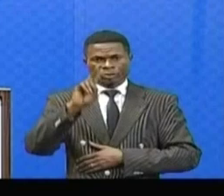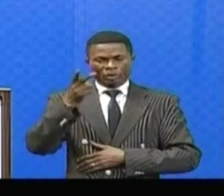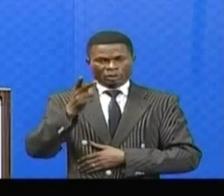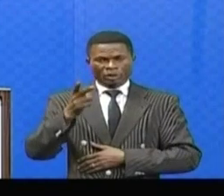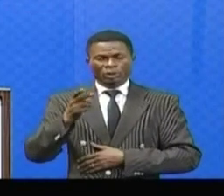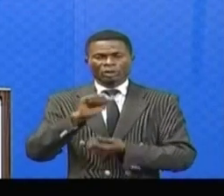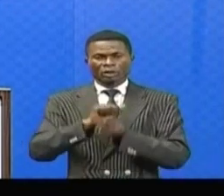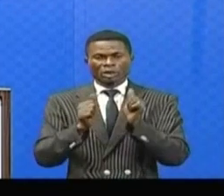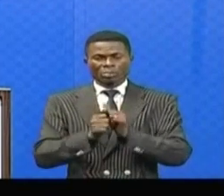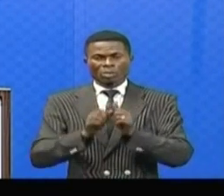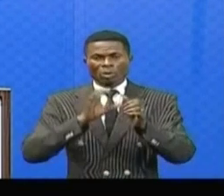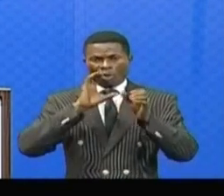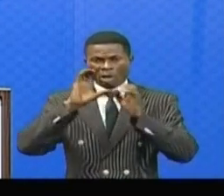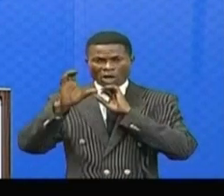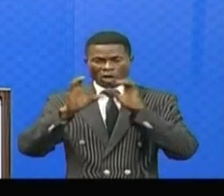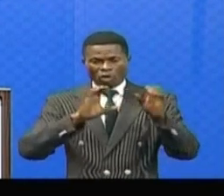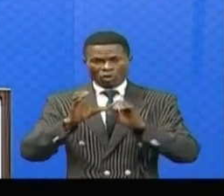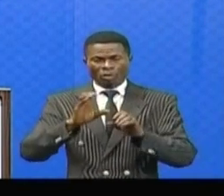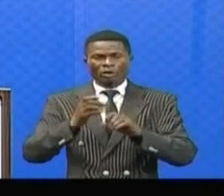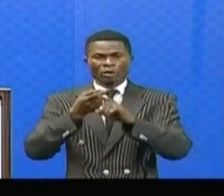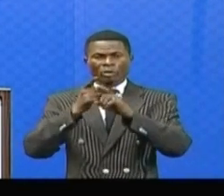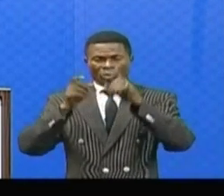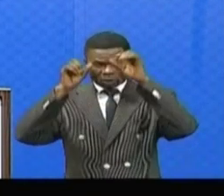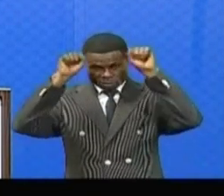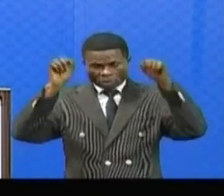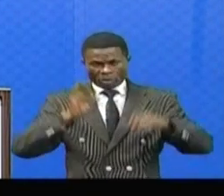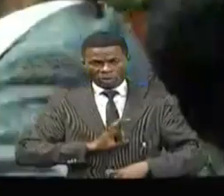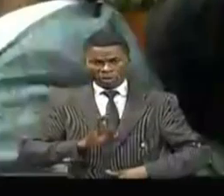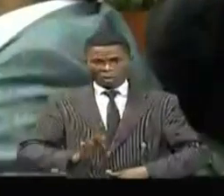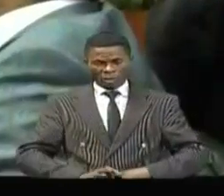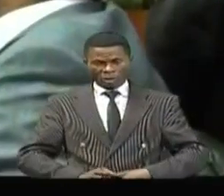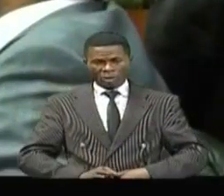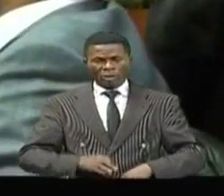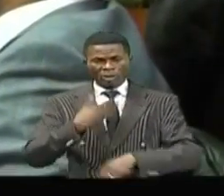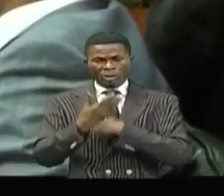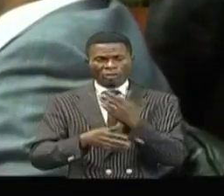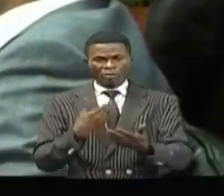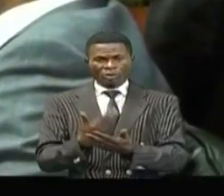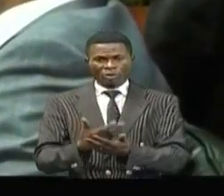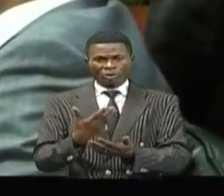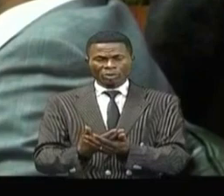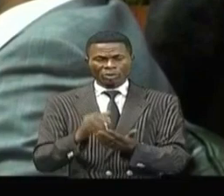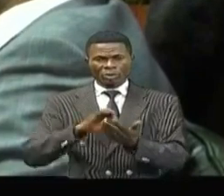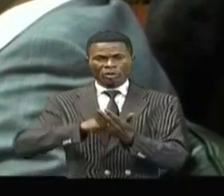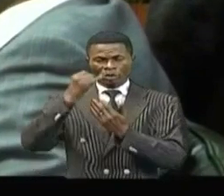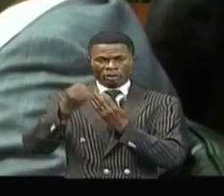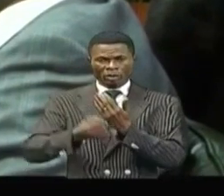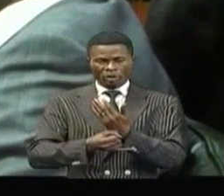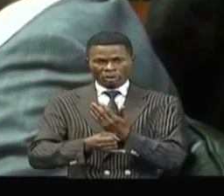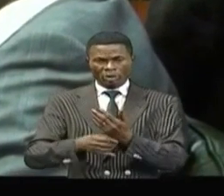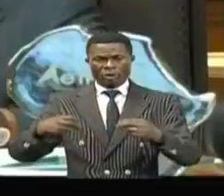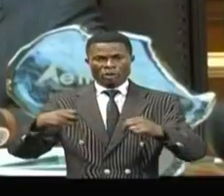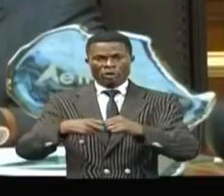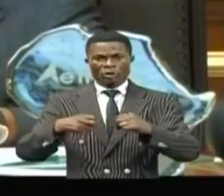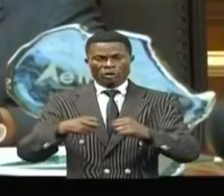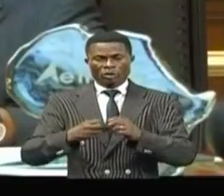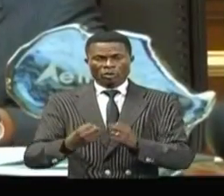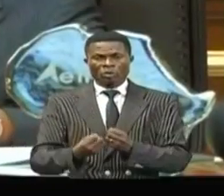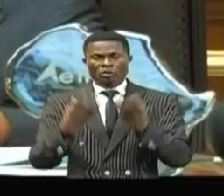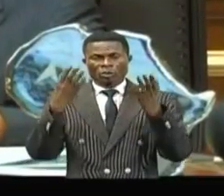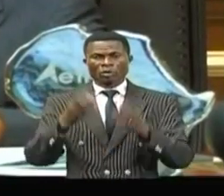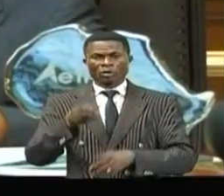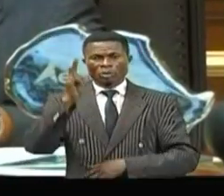de la communication du président de la République a porté sur l'accélération de la mise en œuvre du projet de la centrale électrique à gaz de